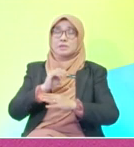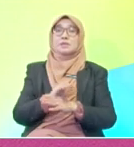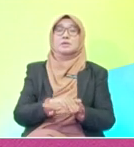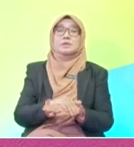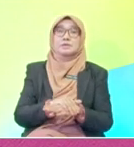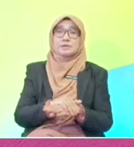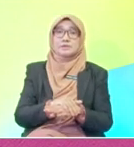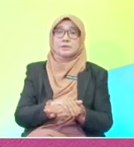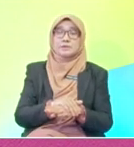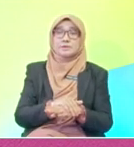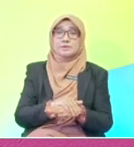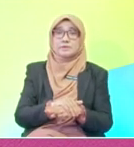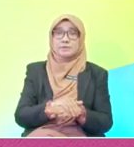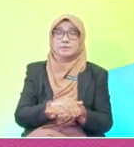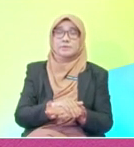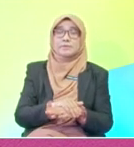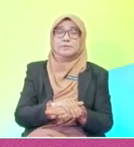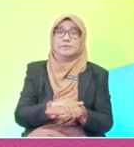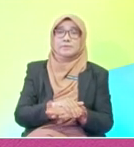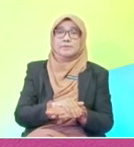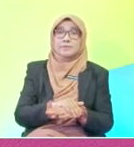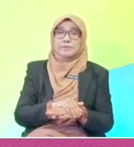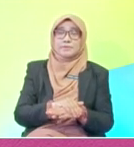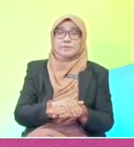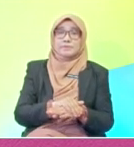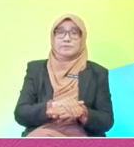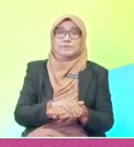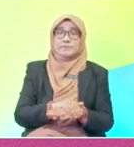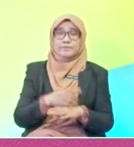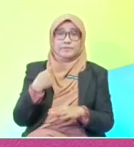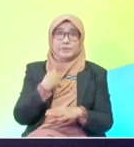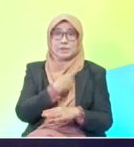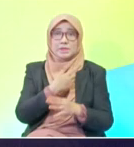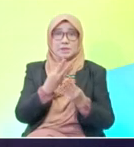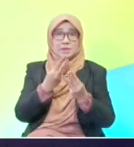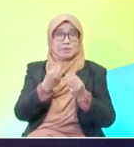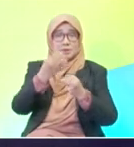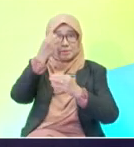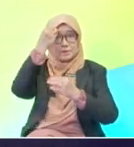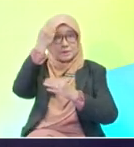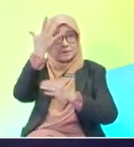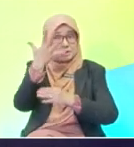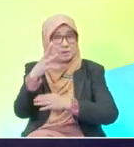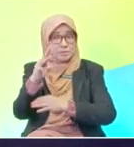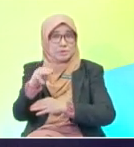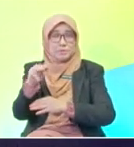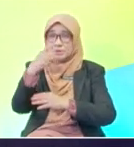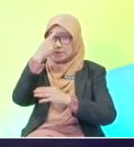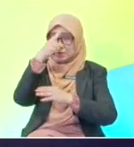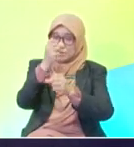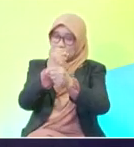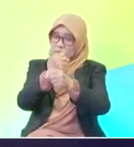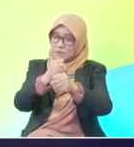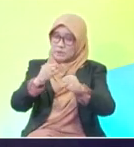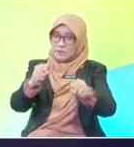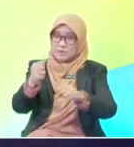skrin. Okey, Abang Fizi. Ya, cikgu. Kita nak bagi tahu dekat murid-murid dekat rumah untuk sediakan alat